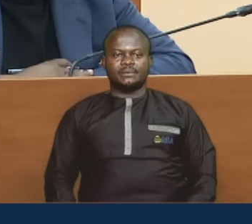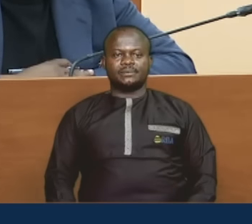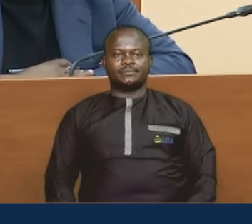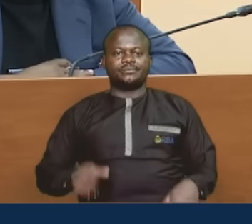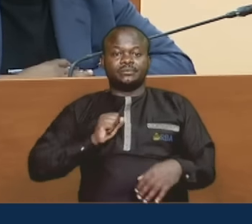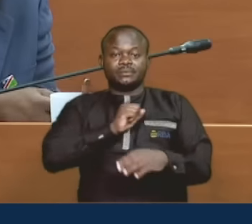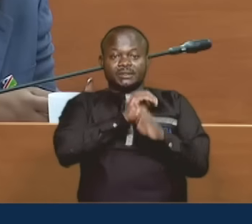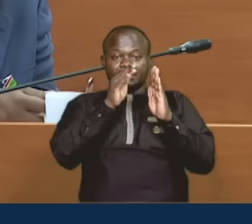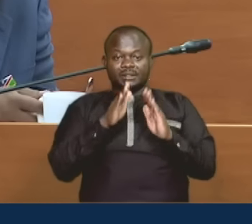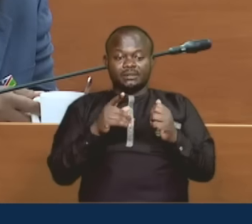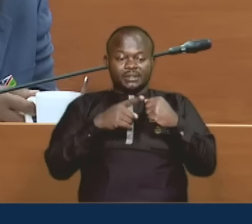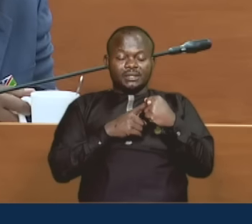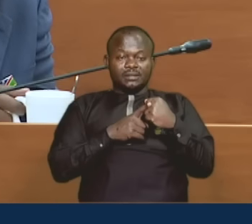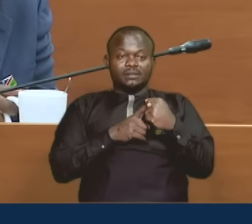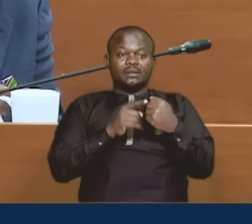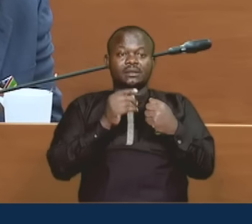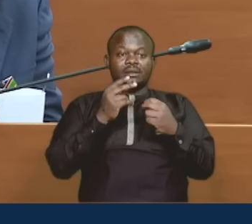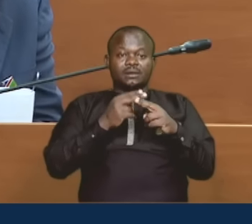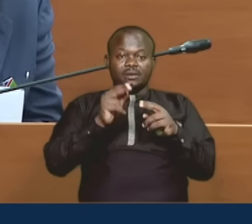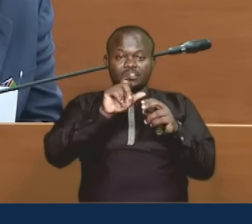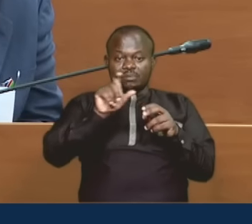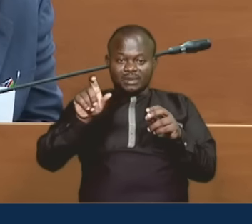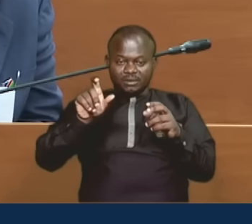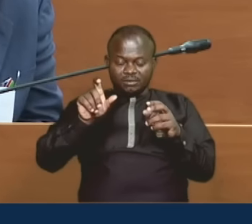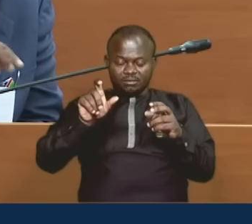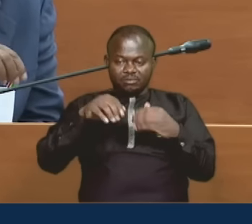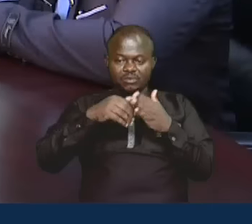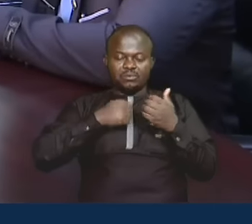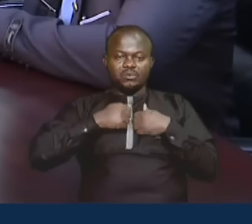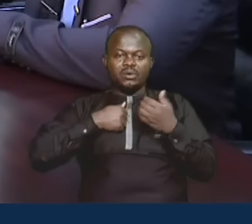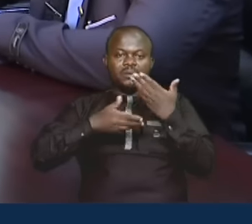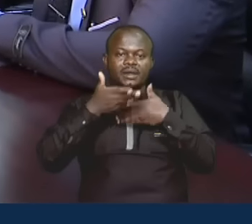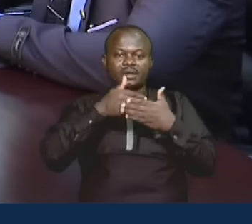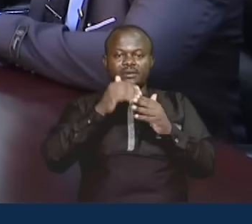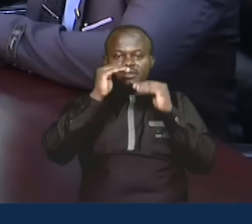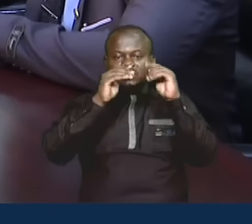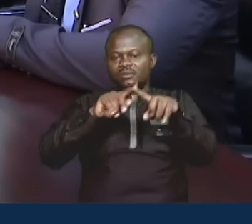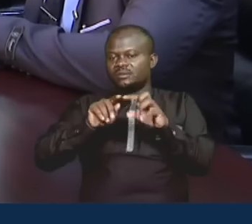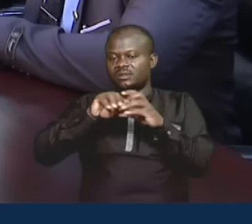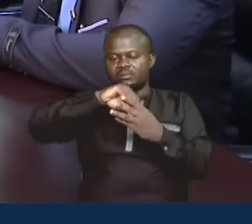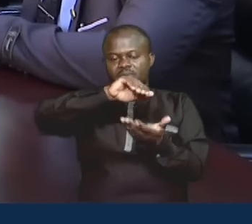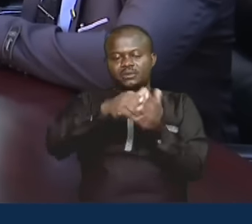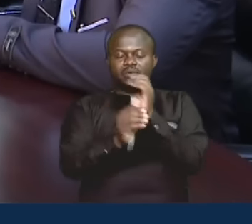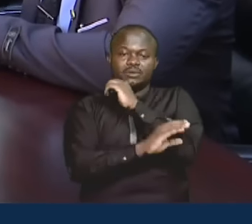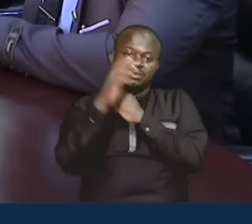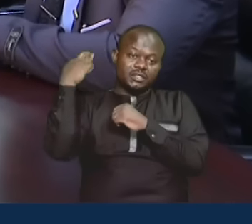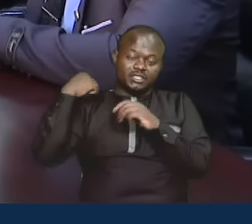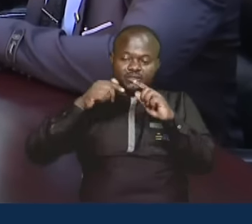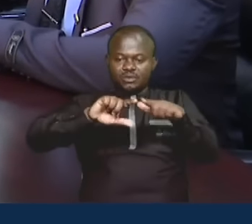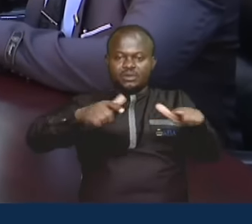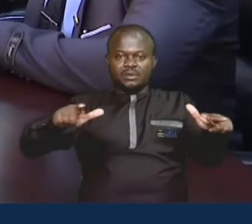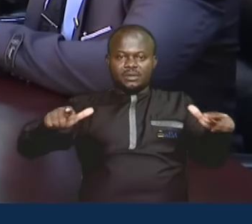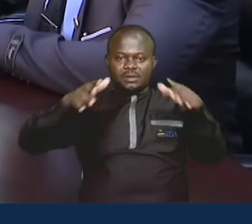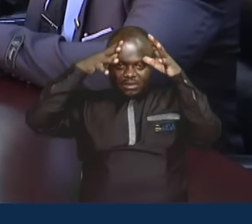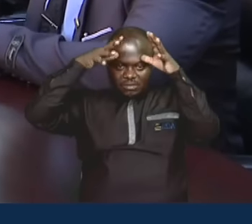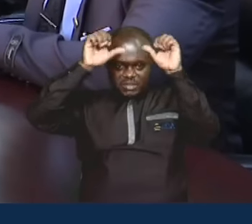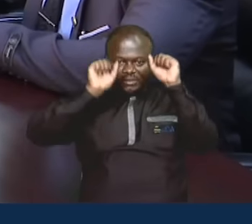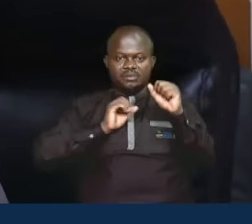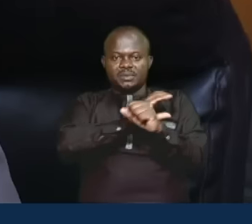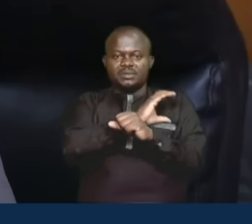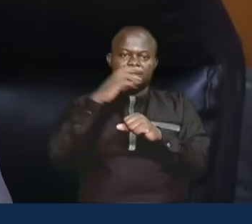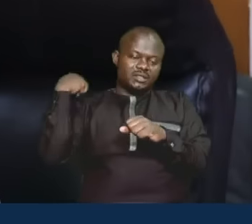N'abasenateri batandatu bagiye kumara icyumweru mu Rwanda bakazagana n'inzego zitandukanye zirimo n'ikigo cy'igihugu gishinzwe ubutaka perezida wa komisiyo ishinzwe